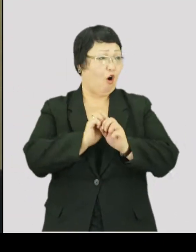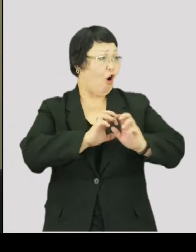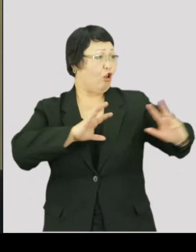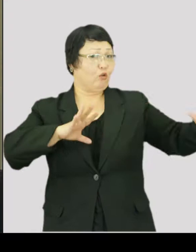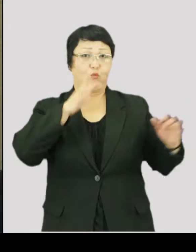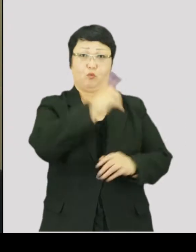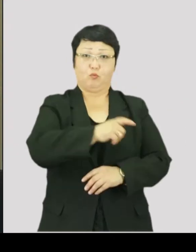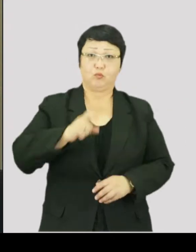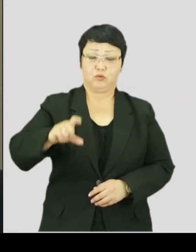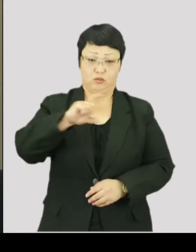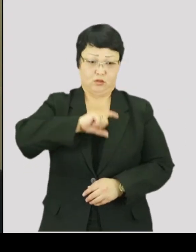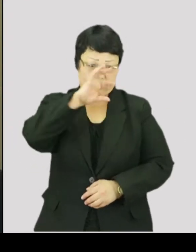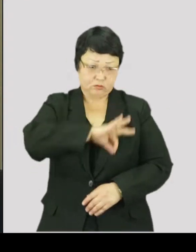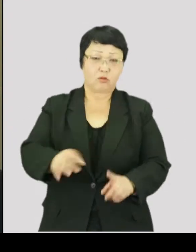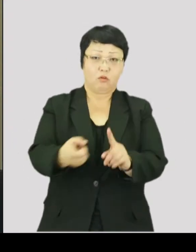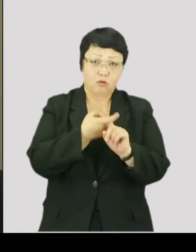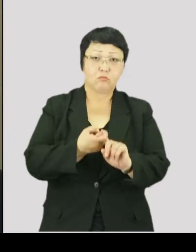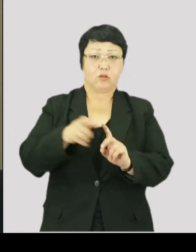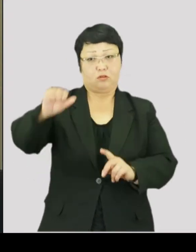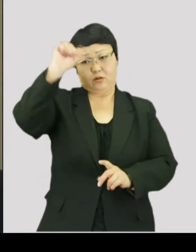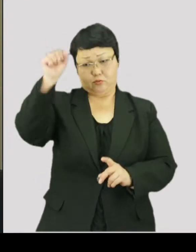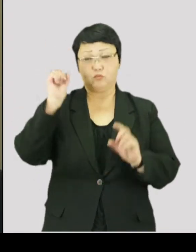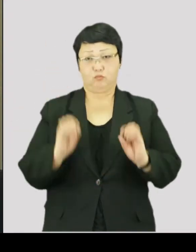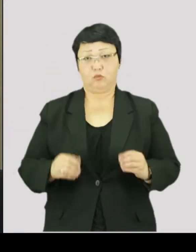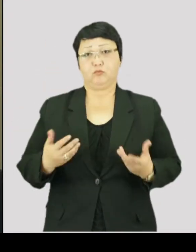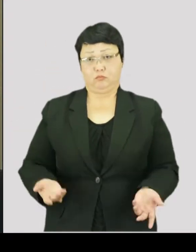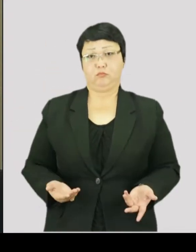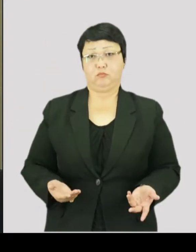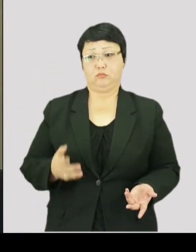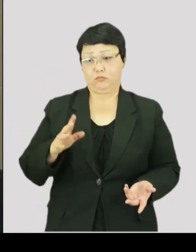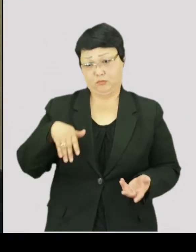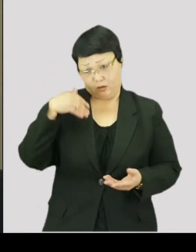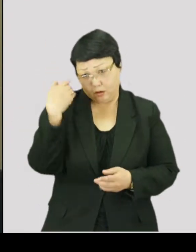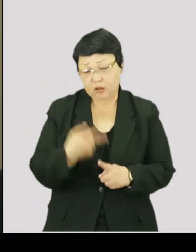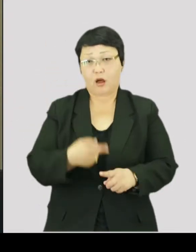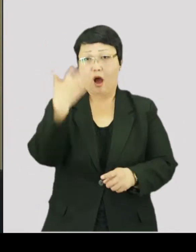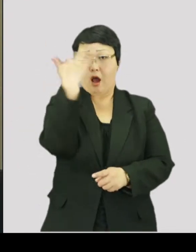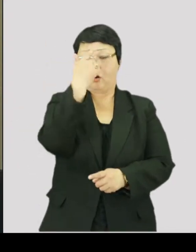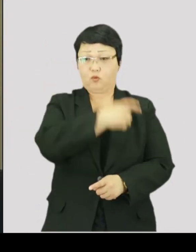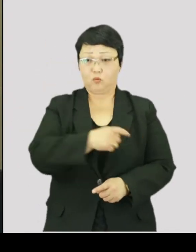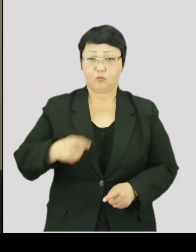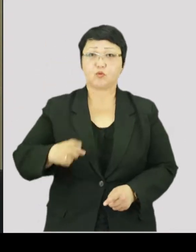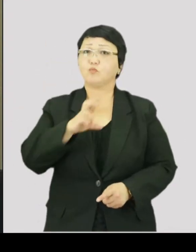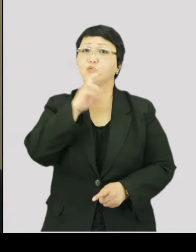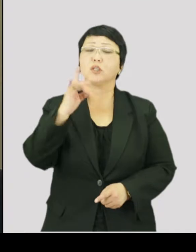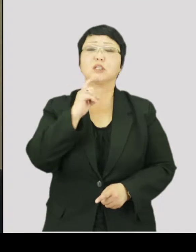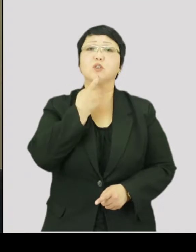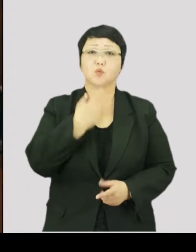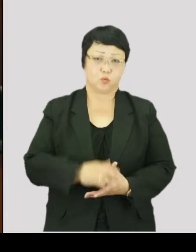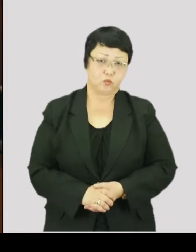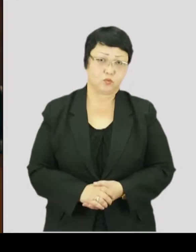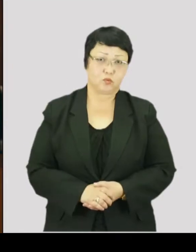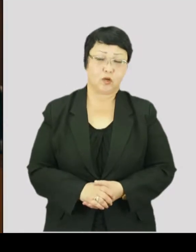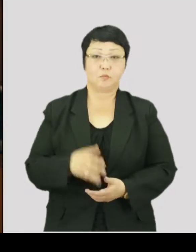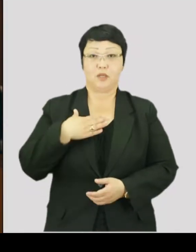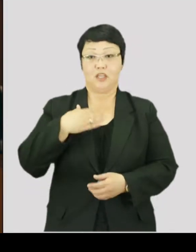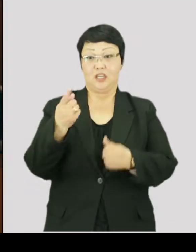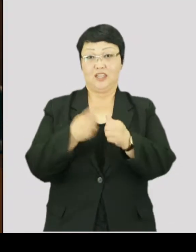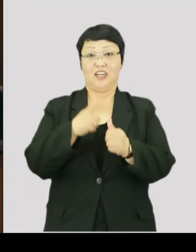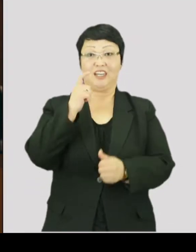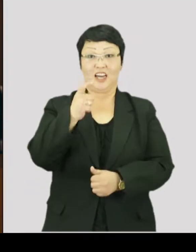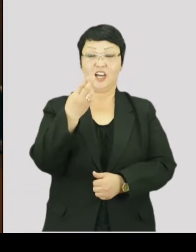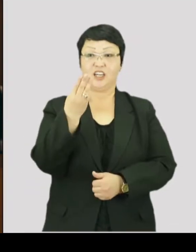хүмүүсийн тэг холбоотой асуудал болж байна л да. Даяалан хараагүй хүмүүст их хүндрэлтэй юм бэ. За намайг